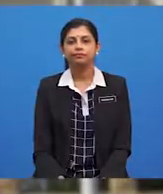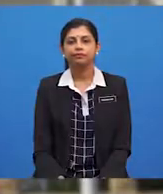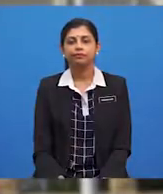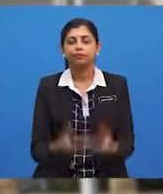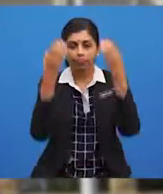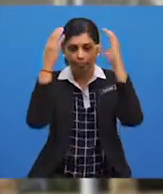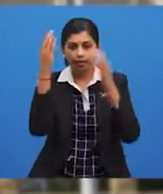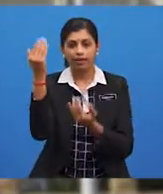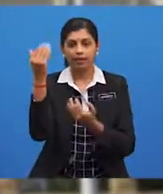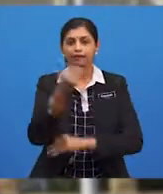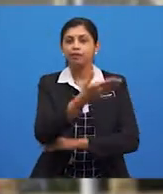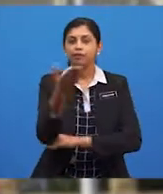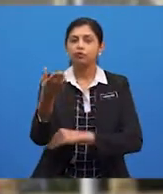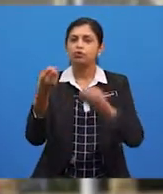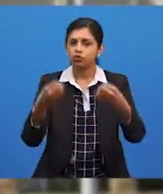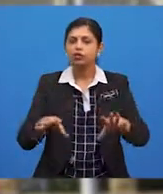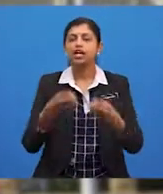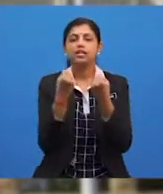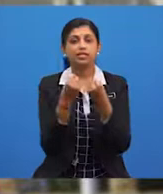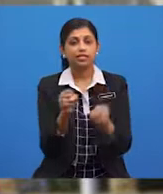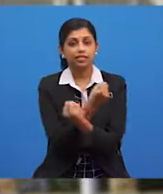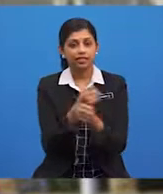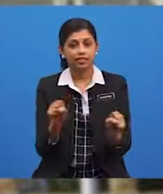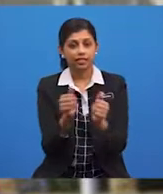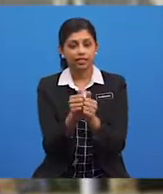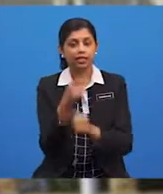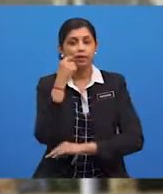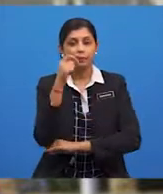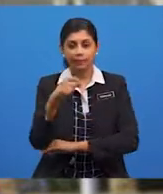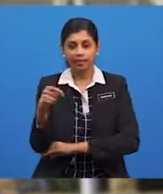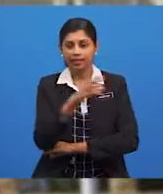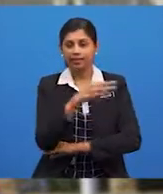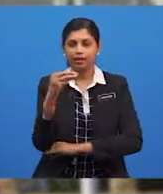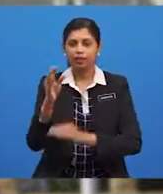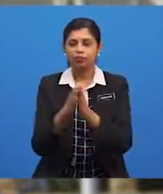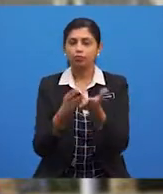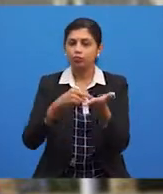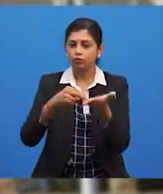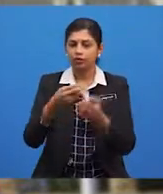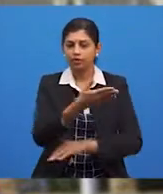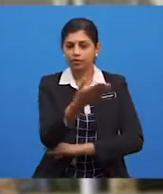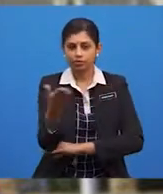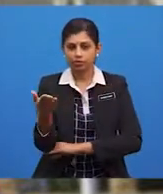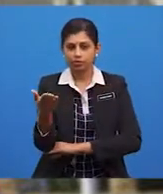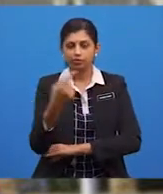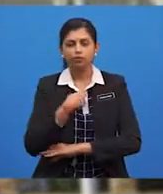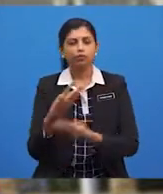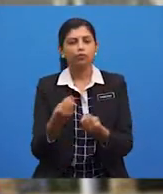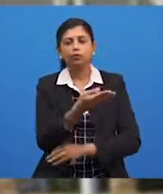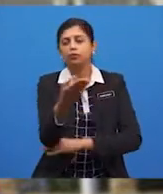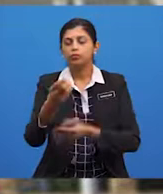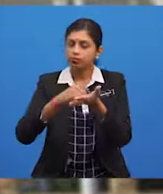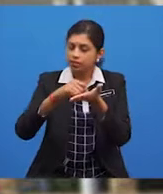sudah bersedia dengan pen dan buku nota masing-masing. Cikgu sangat menggalakkan para pelajar semua